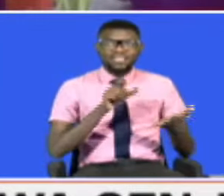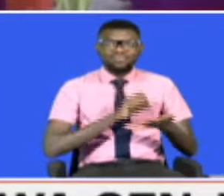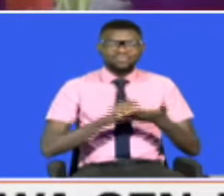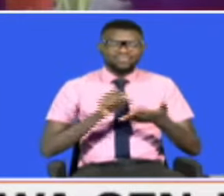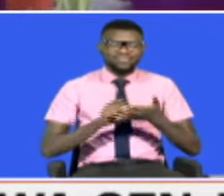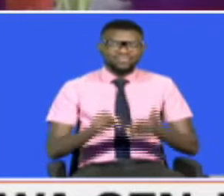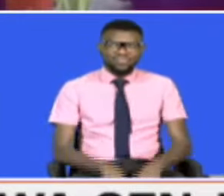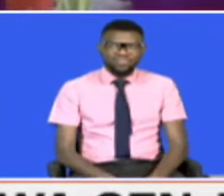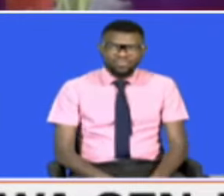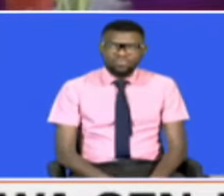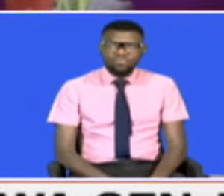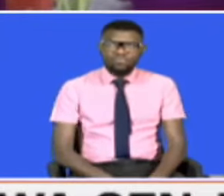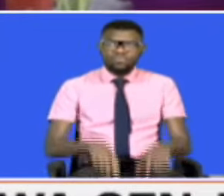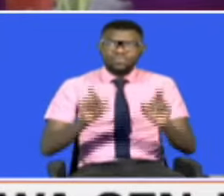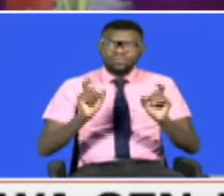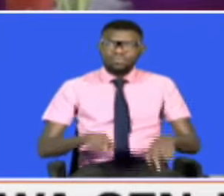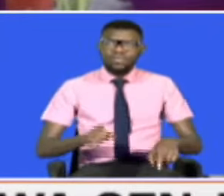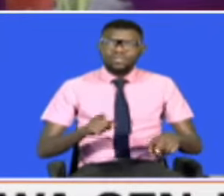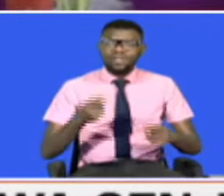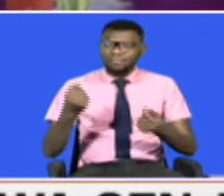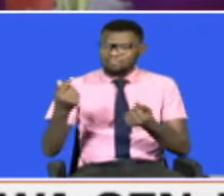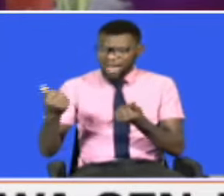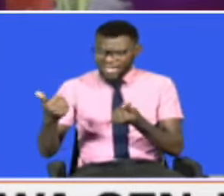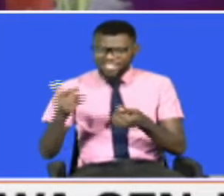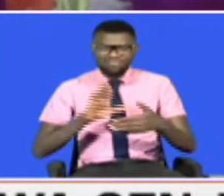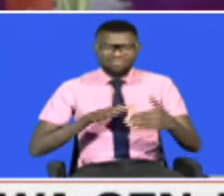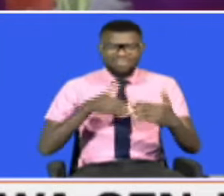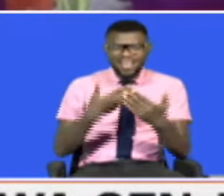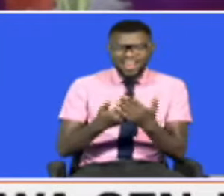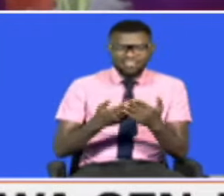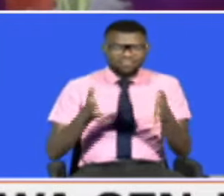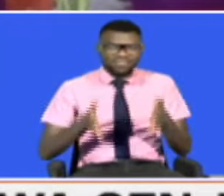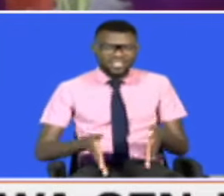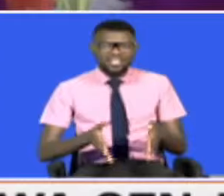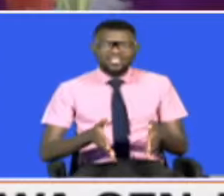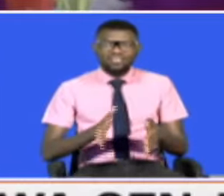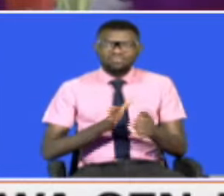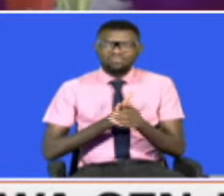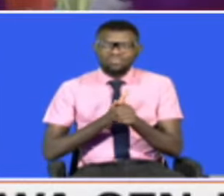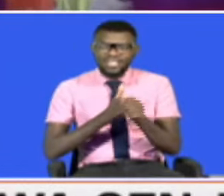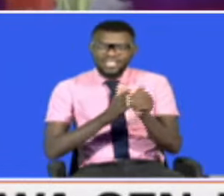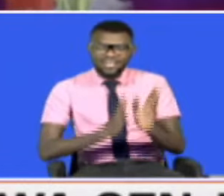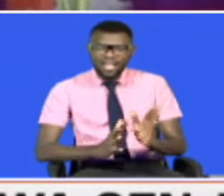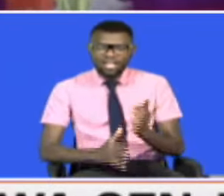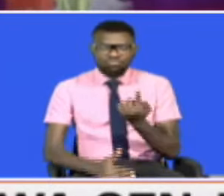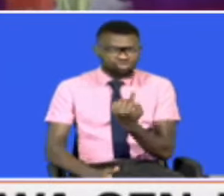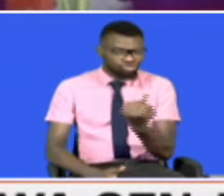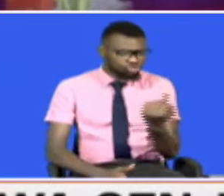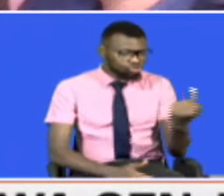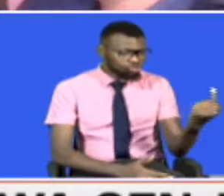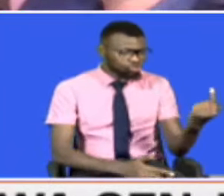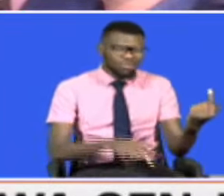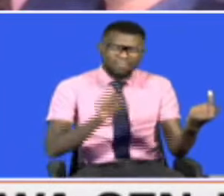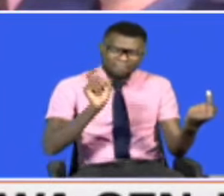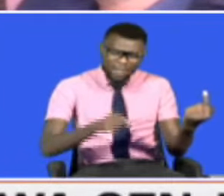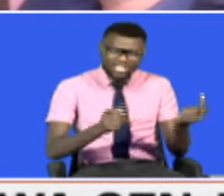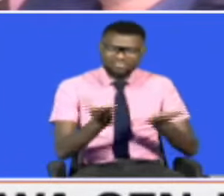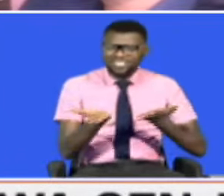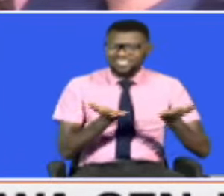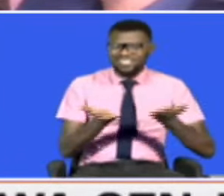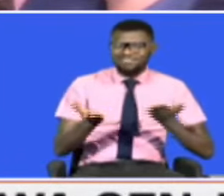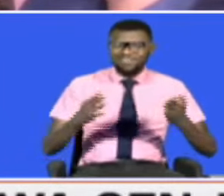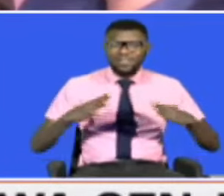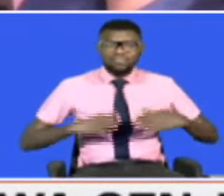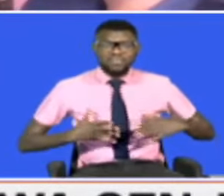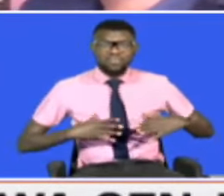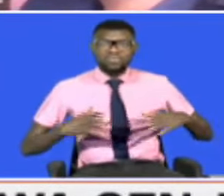hakikisha kwamba hiyo pesa inasikika huku mashinani. Kila kiongozi hakikisha kwamba Wanjiku anafanyiwa kazi. Kuhusu